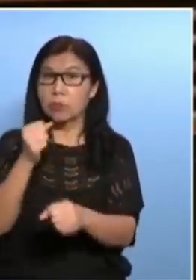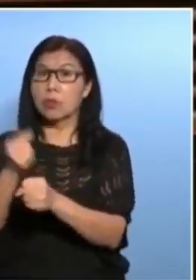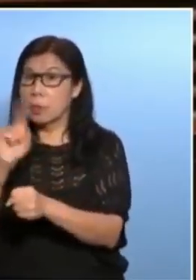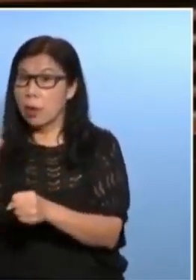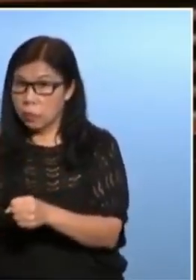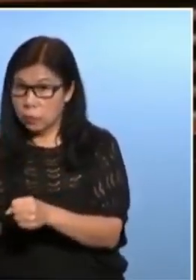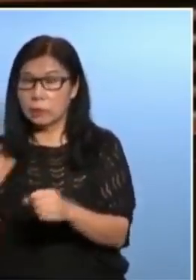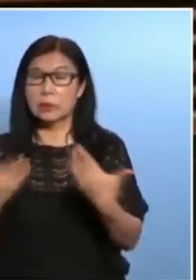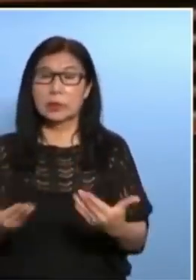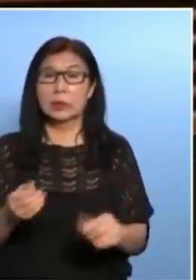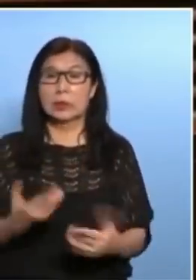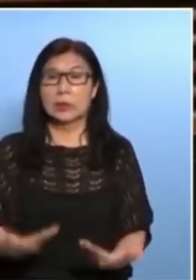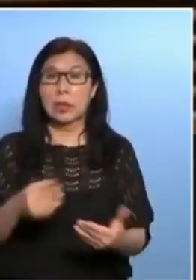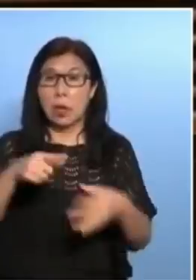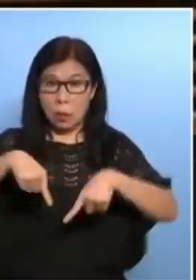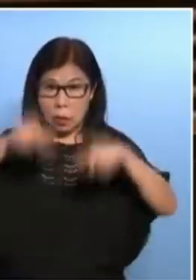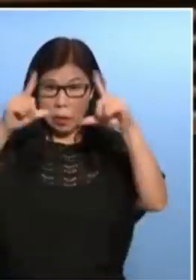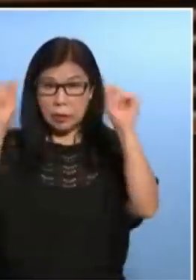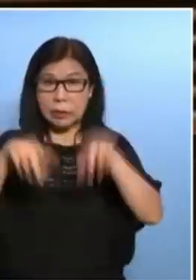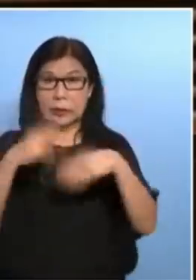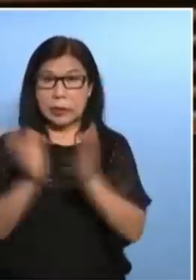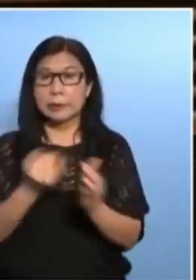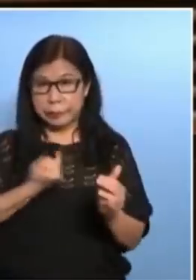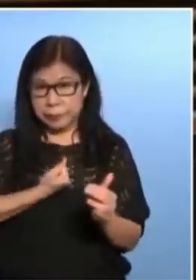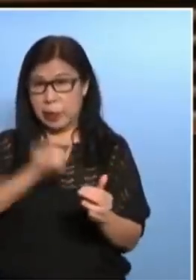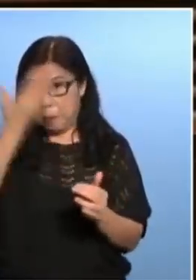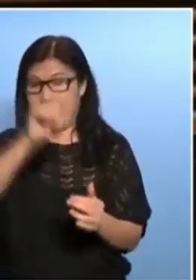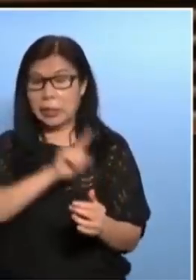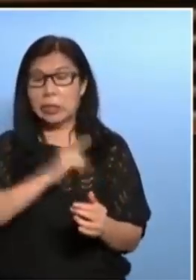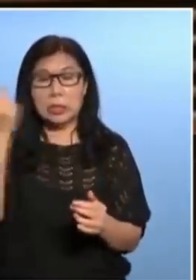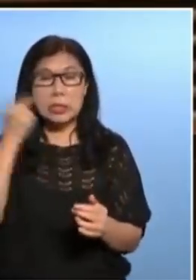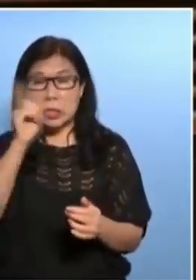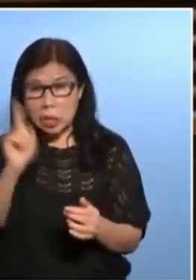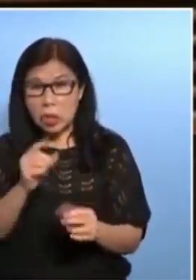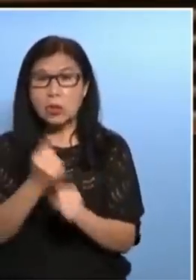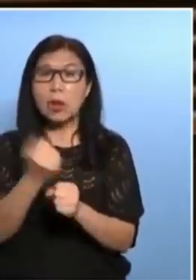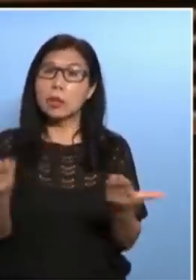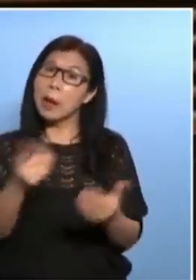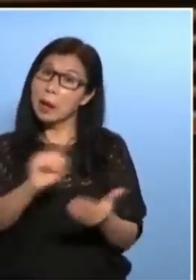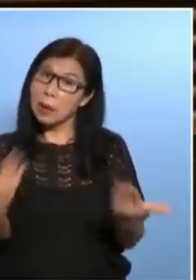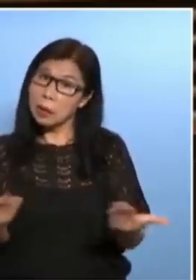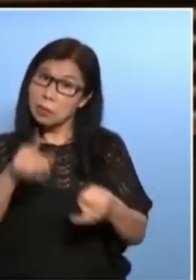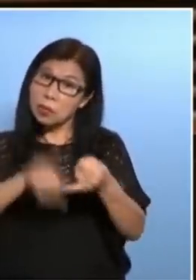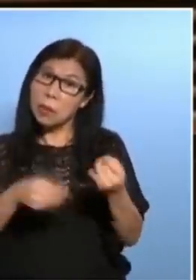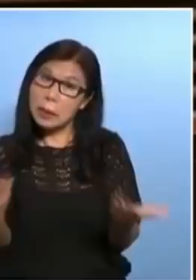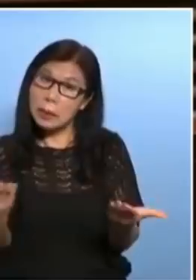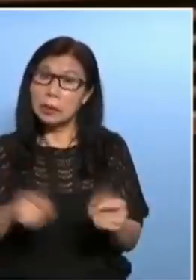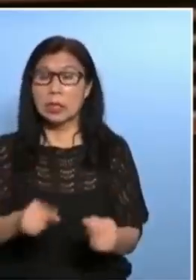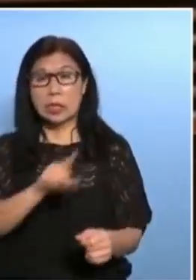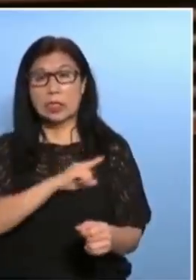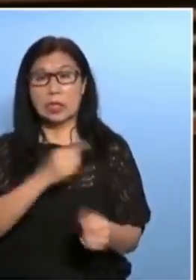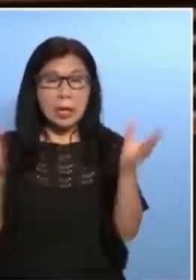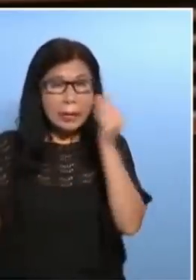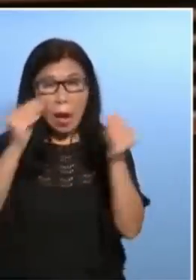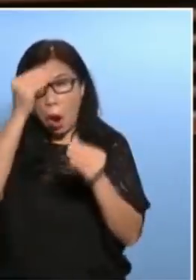為，林鄭月娥口中的反省反思卻又什麼一回事呢？林鄭口中的